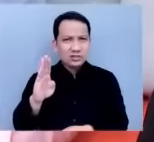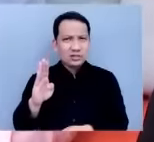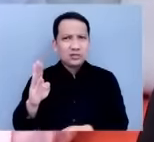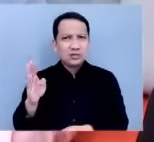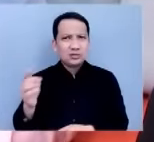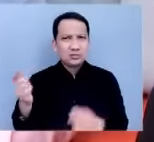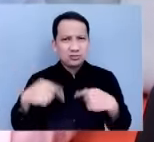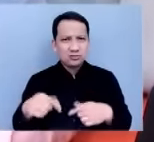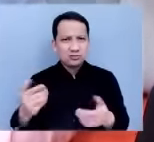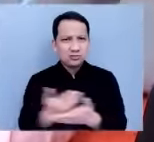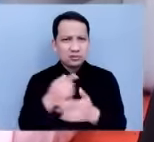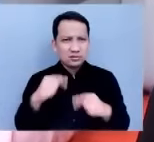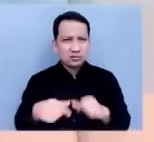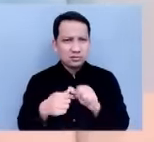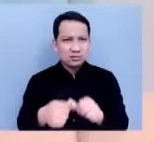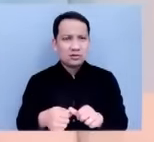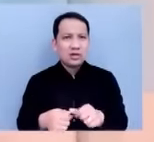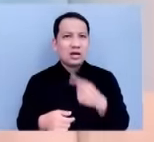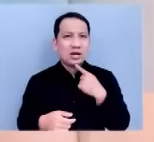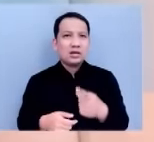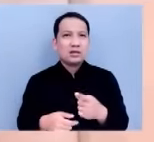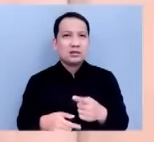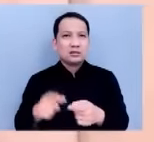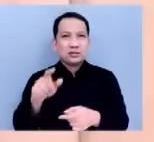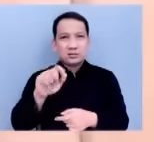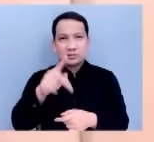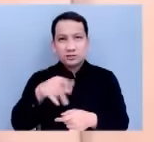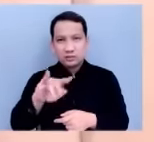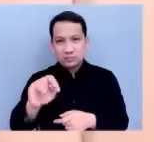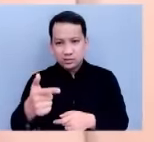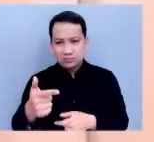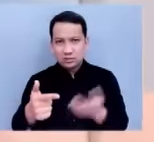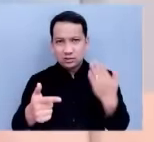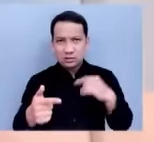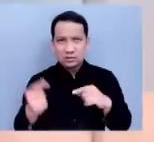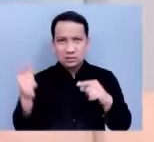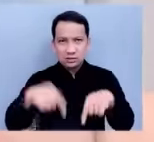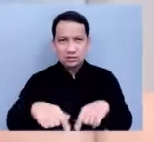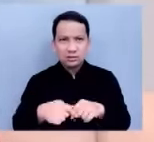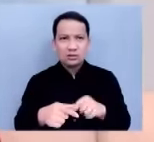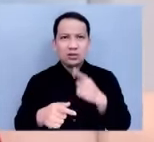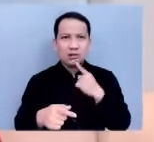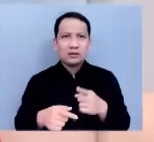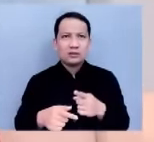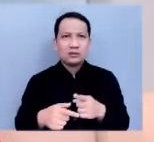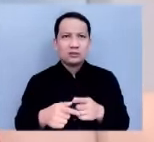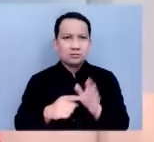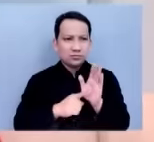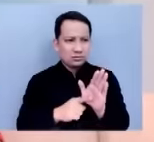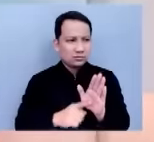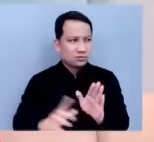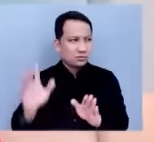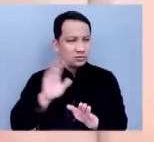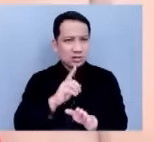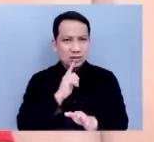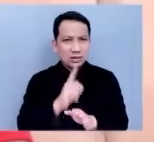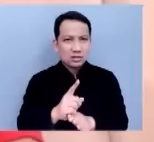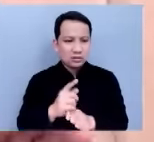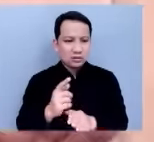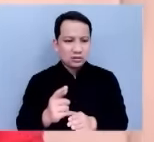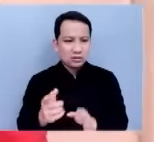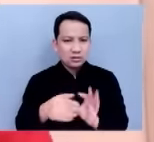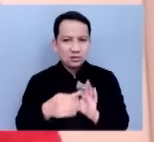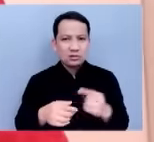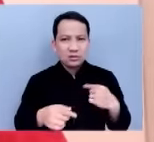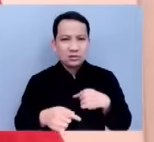naman siya bago dito. Hindi naman, parang taping-taping lang kami. Oo. Nung mga shows. Tapos eto na, dito